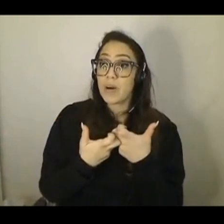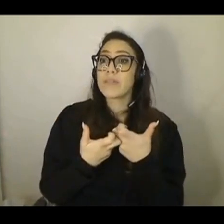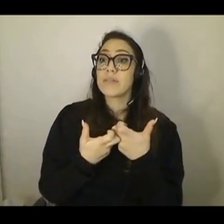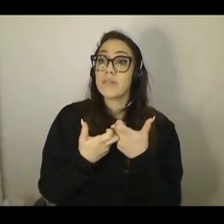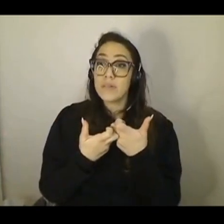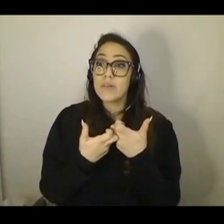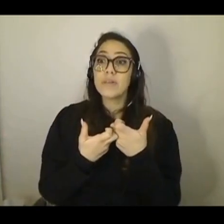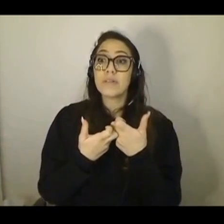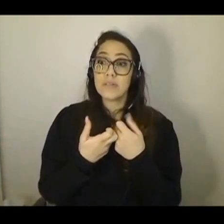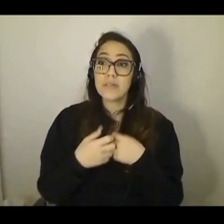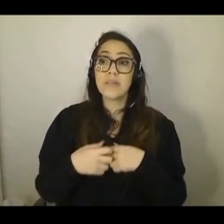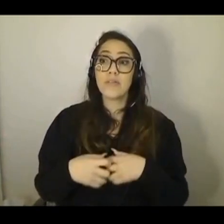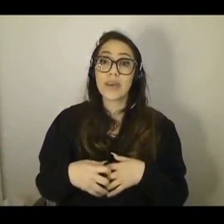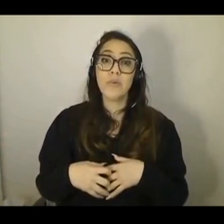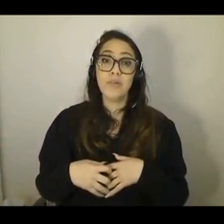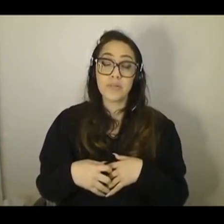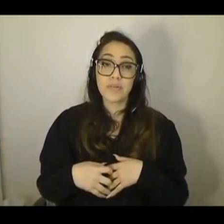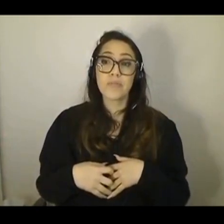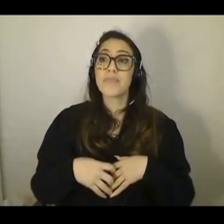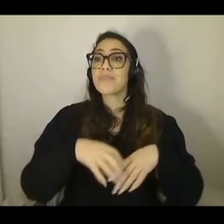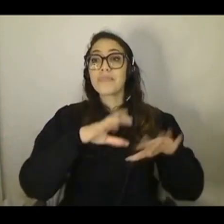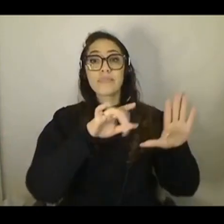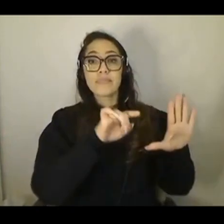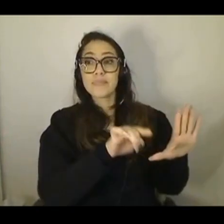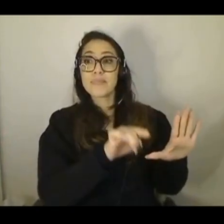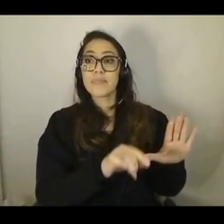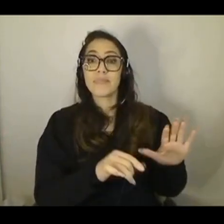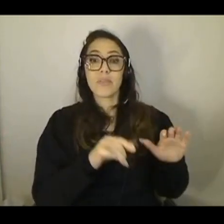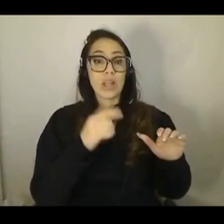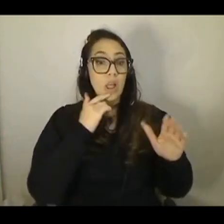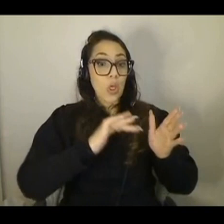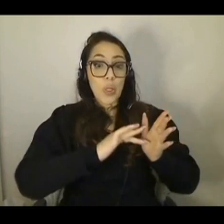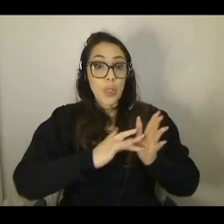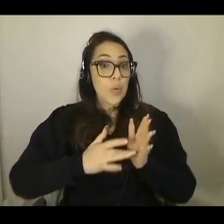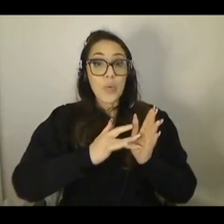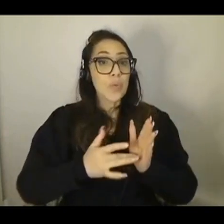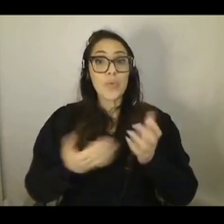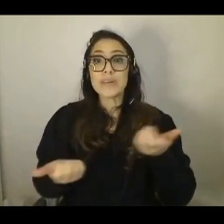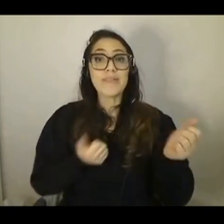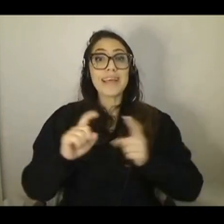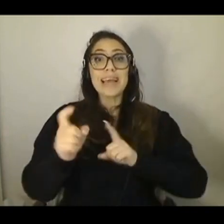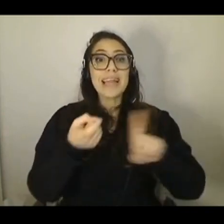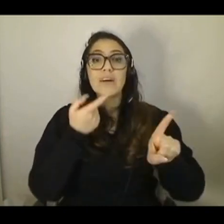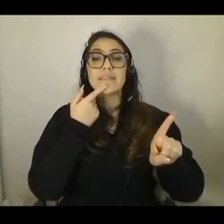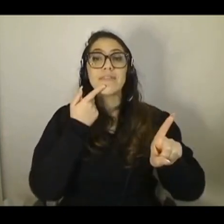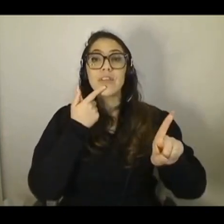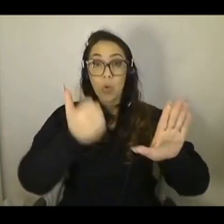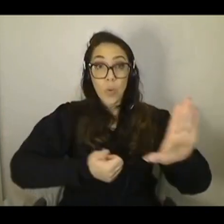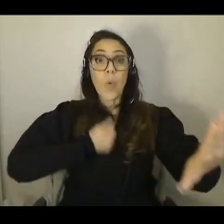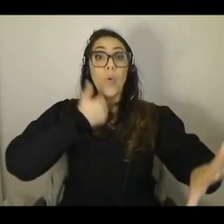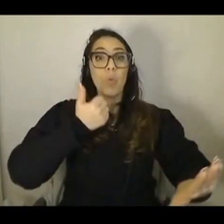passe? C'est la même logique que pour tout le service client, à savoir tout ce que vous pouvez faire en toute autonomie sur le